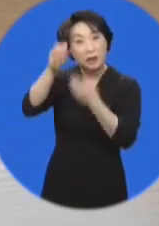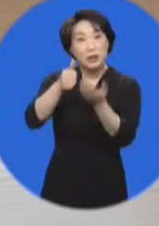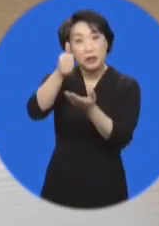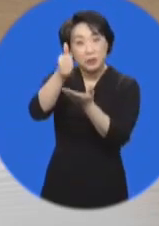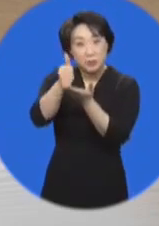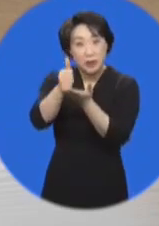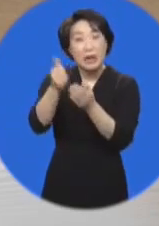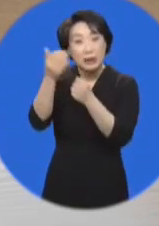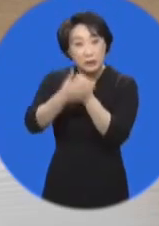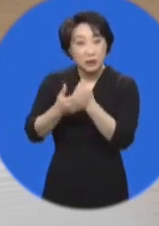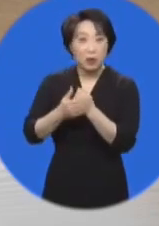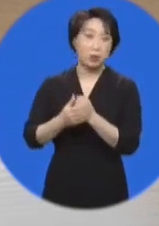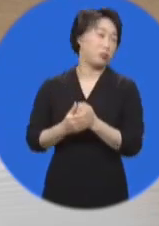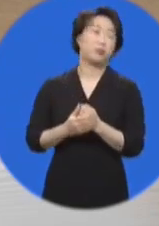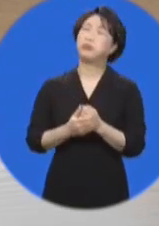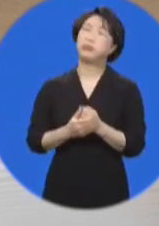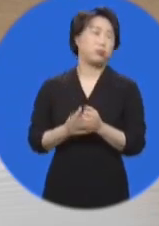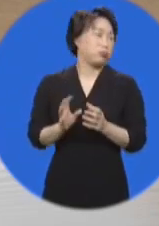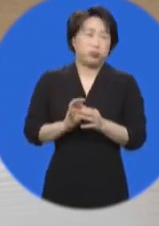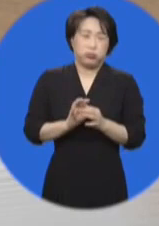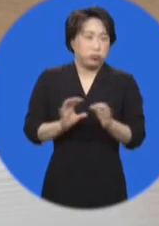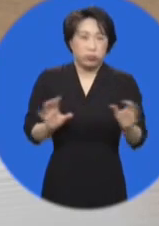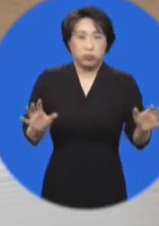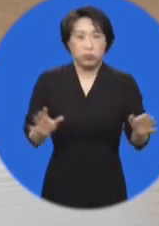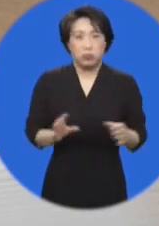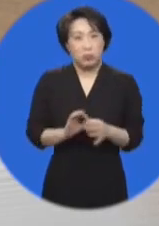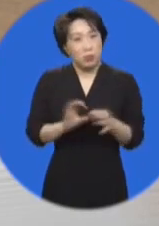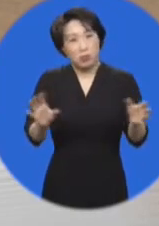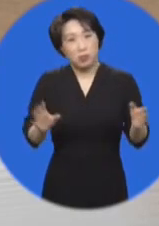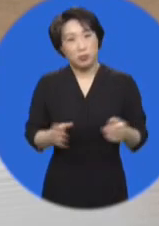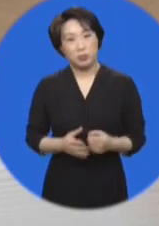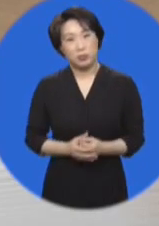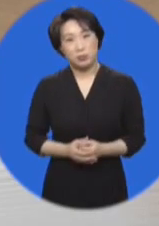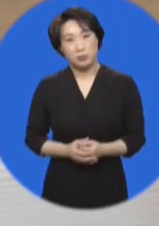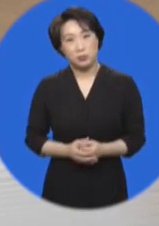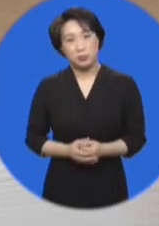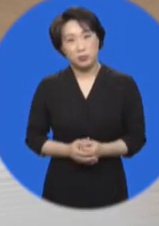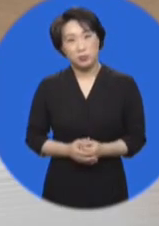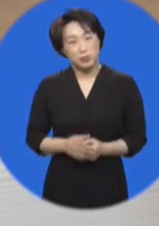하나님의 은혜와는 아무 상관없는 사람